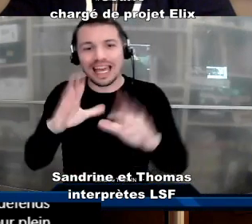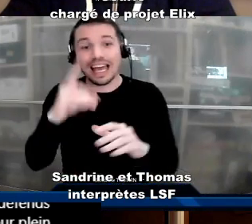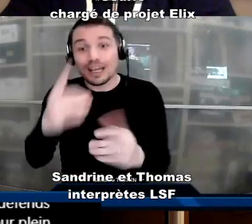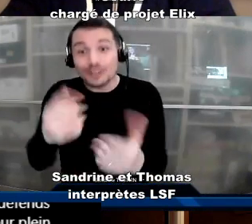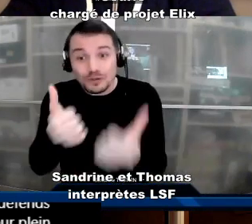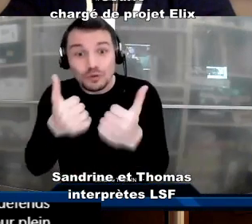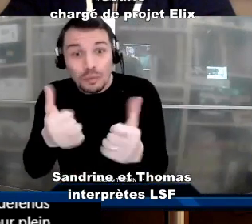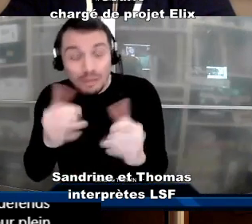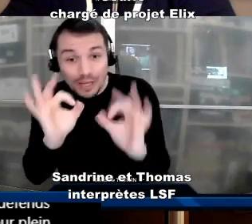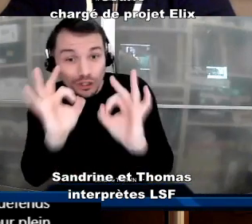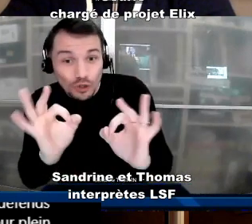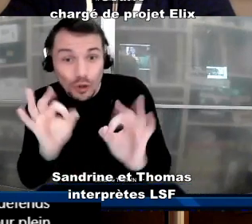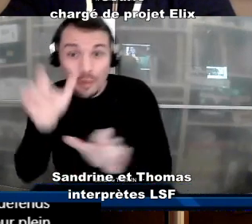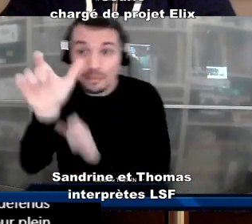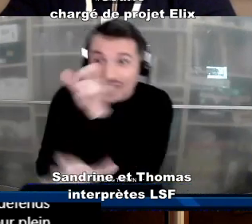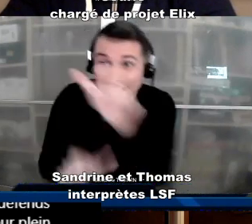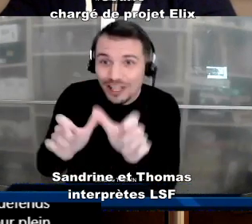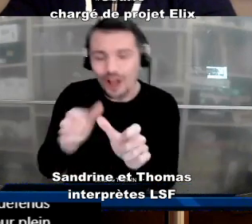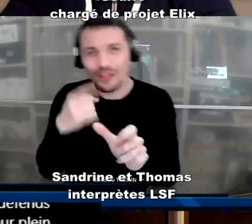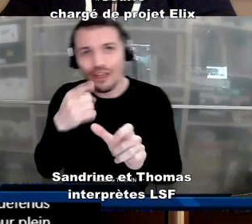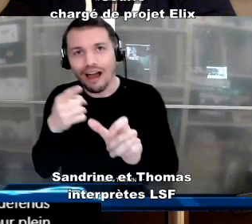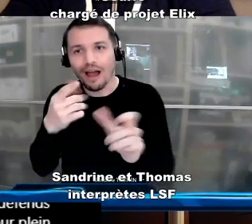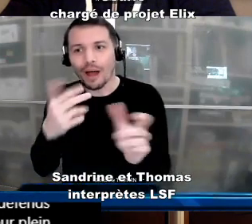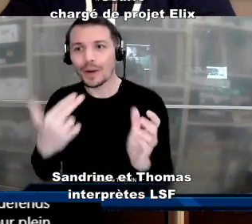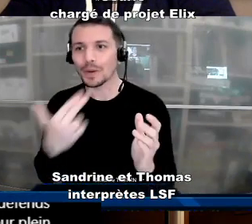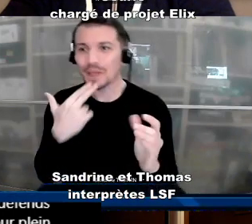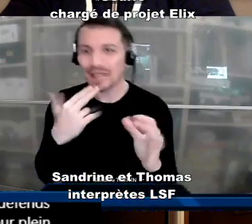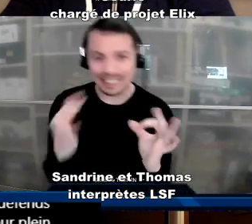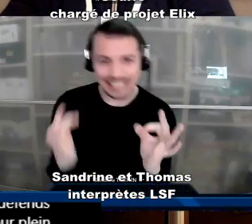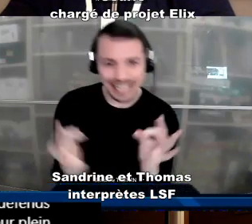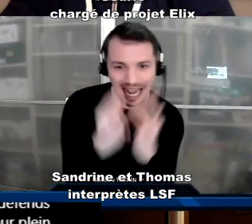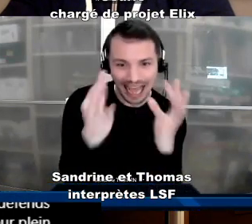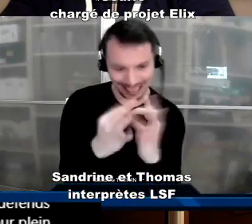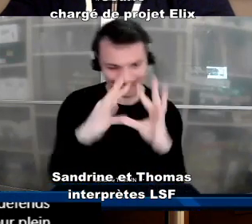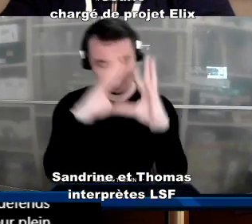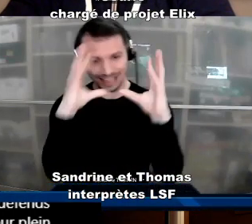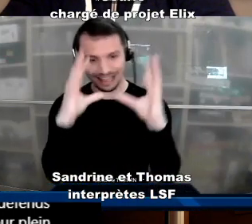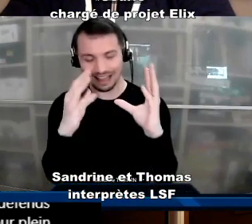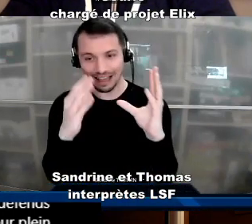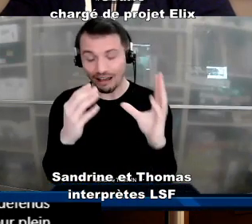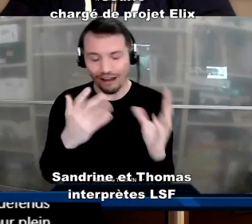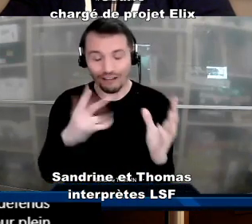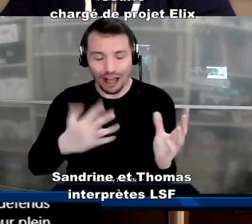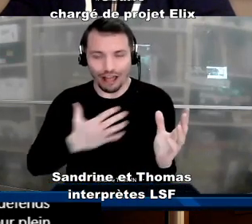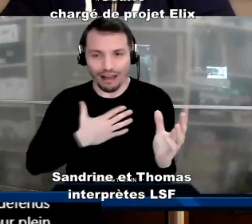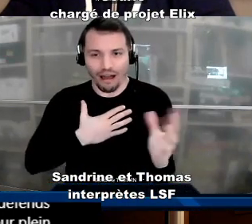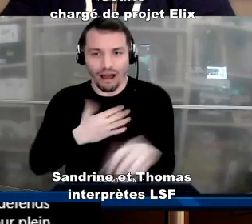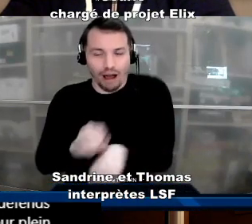d'entendre que les gens se servent d'Elix autant. C'est vraiment